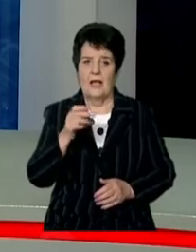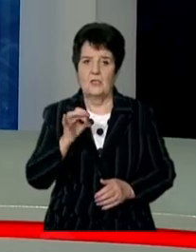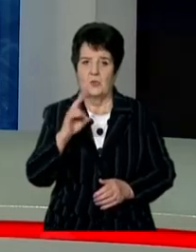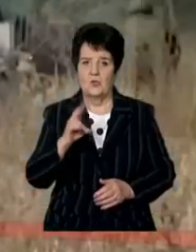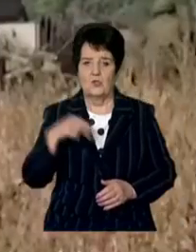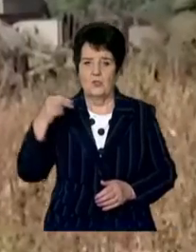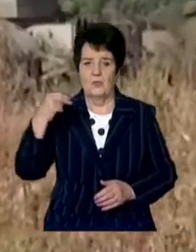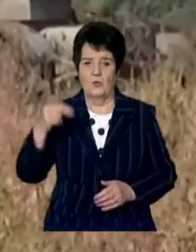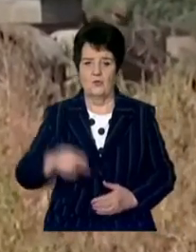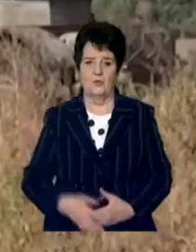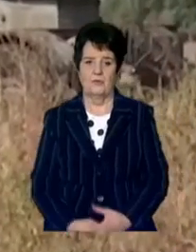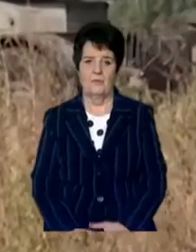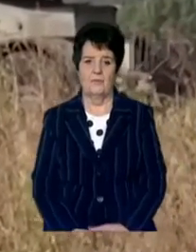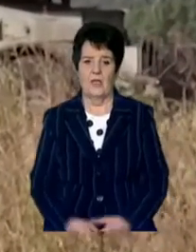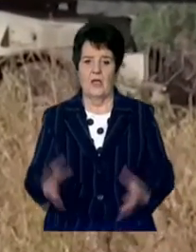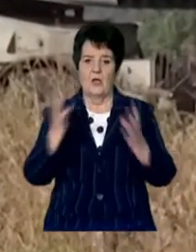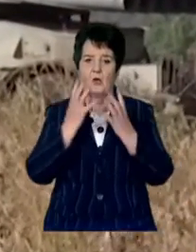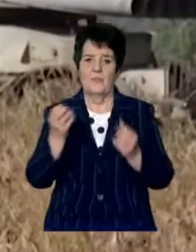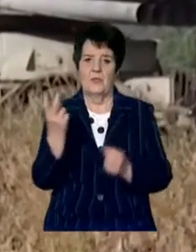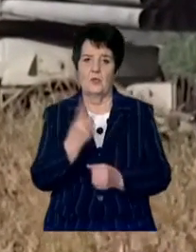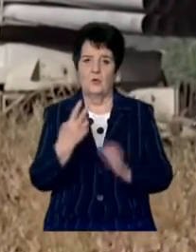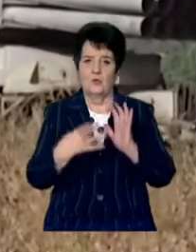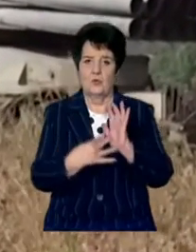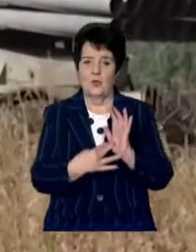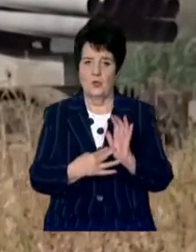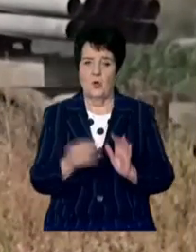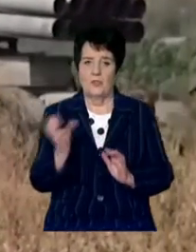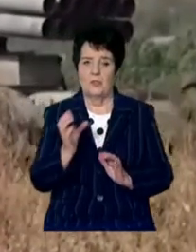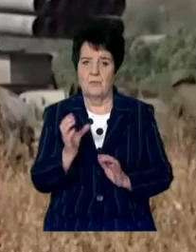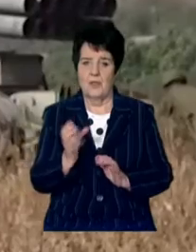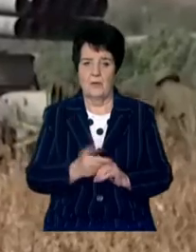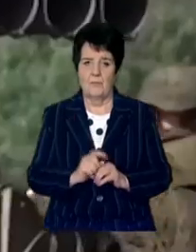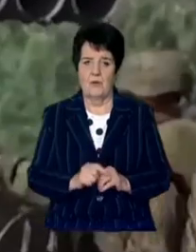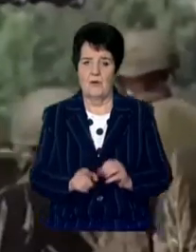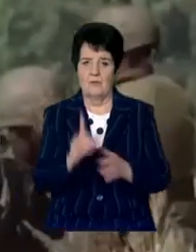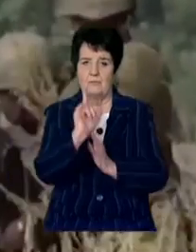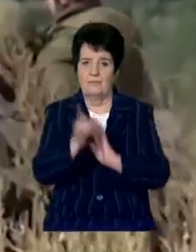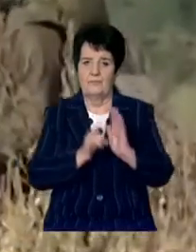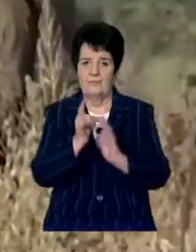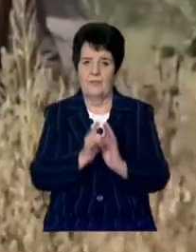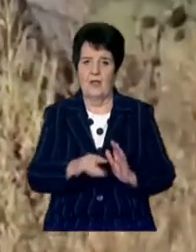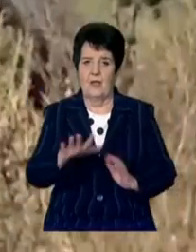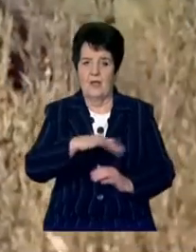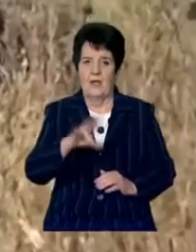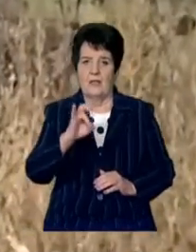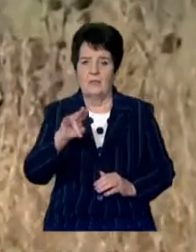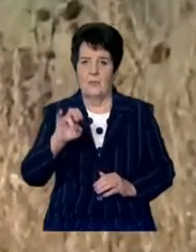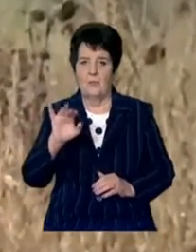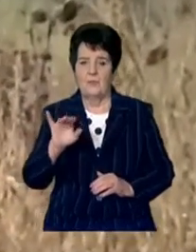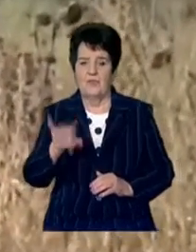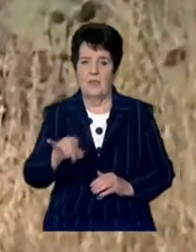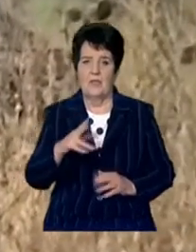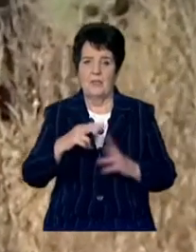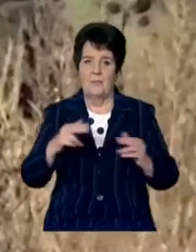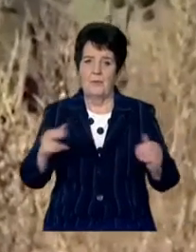Zaporojie. În noaptea de 29 septembrie, trupele ruse au lansat un atac cu rachete asupra orașului Dnipru din regiunea